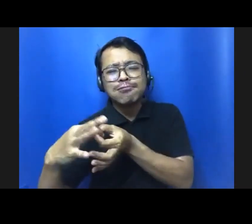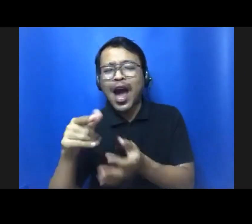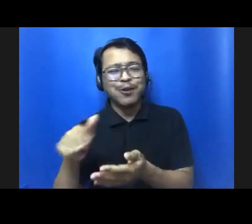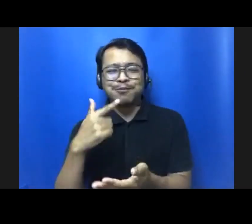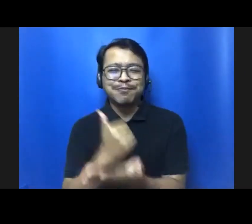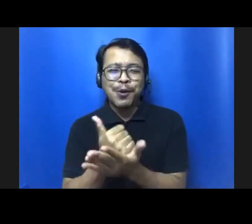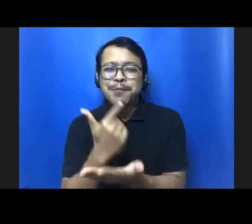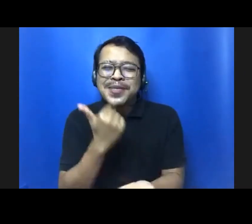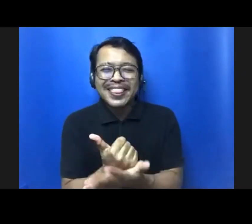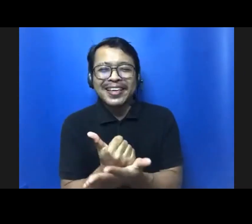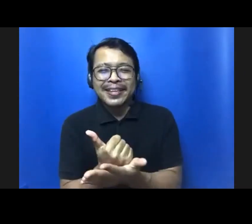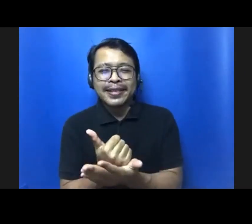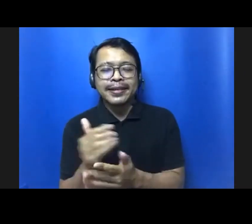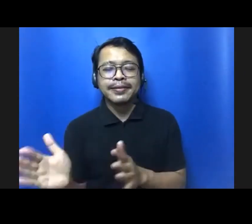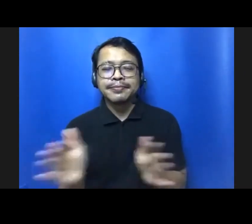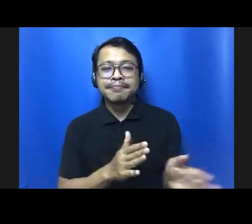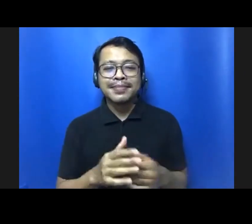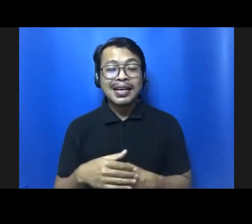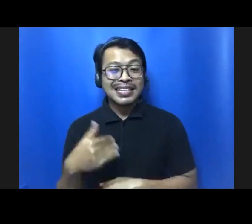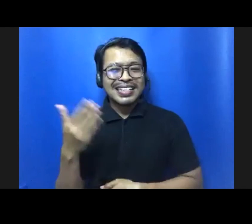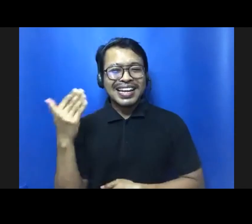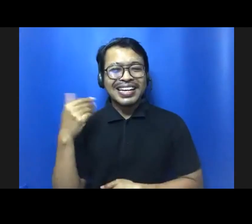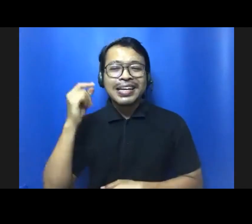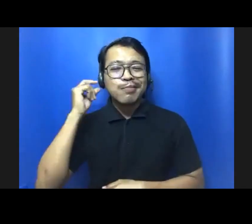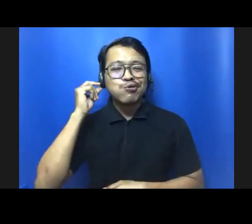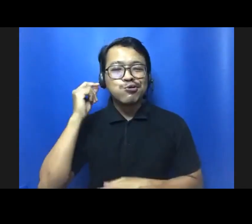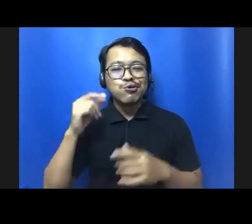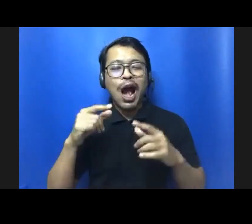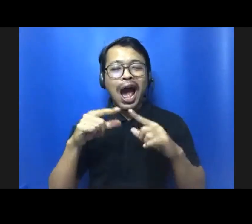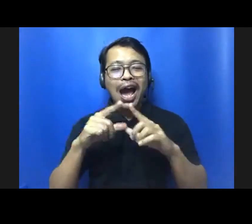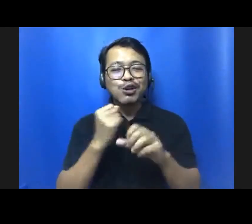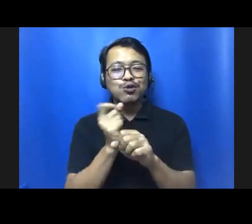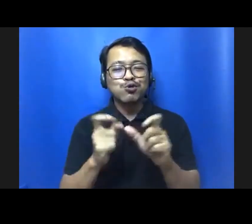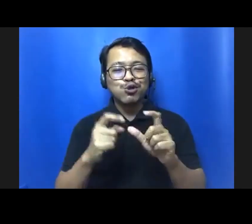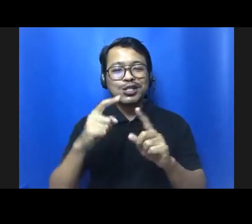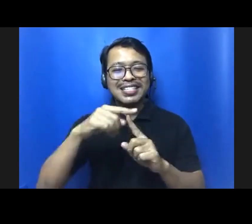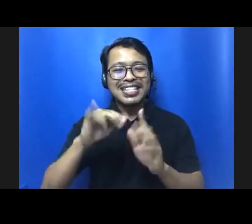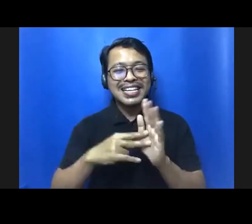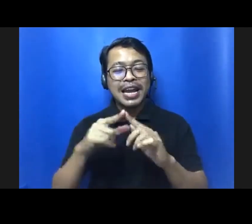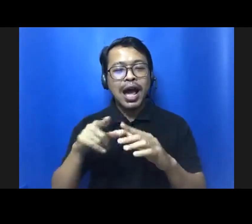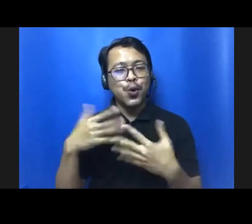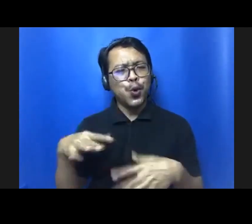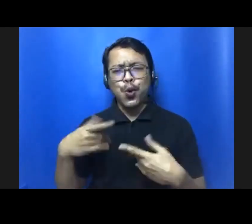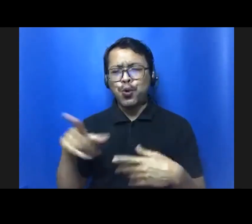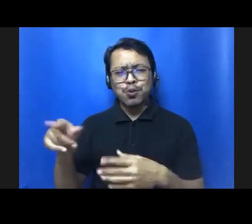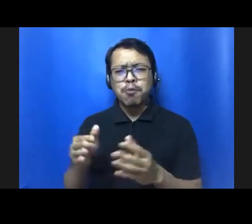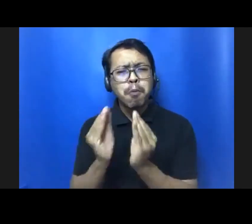yang disampaikan Bu Agustina, memang Bu Agustina ini sudah ya perusahaan kekinian ya,